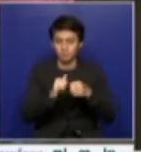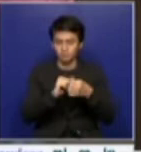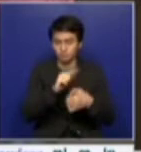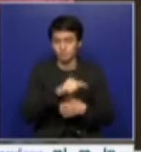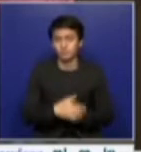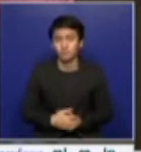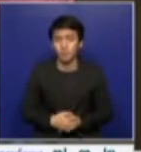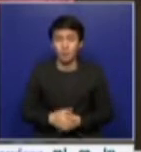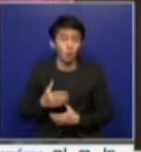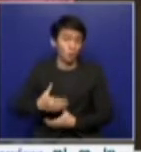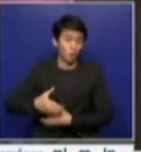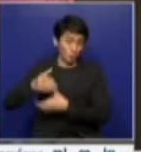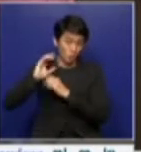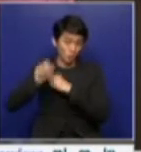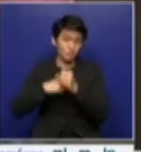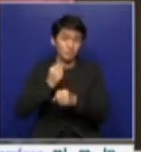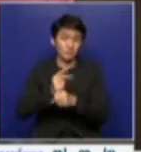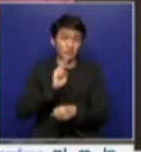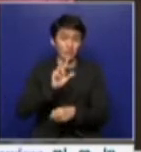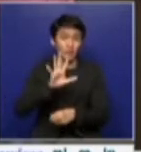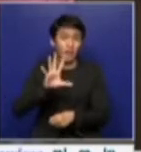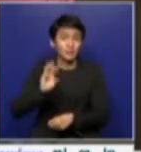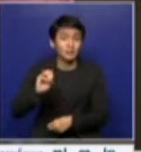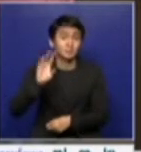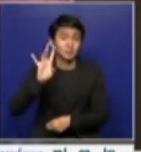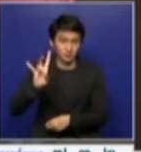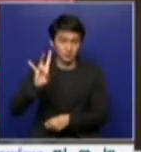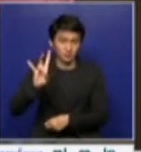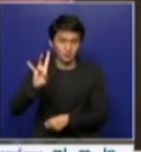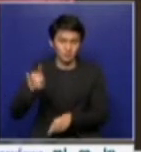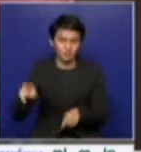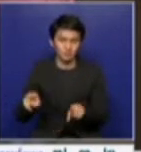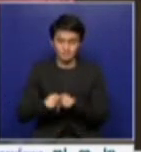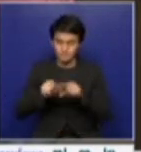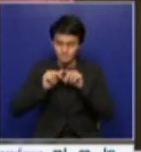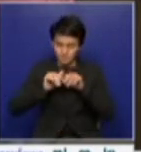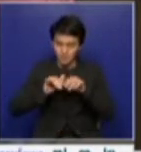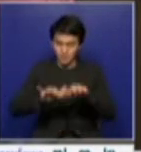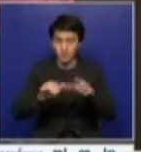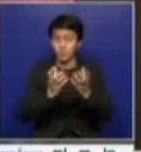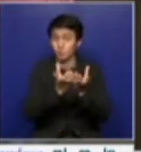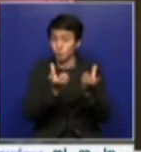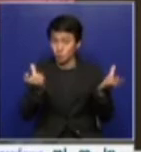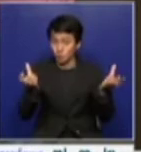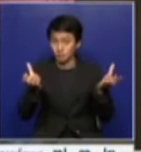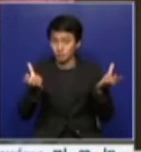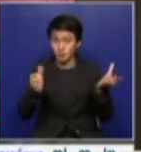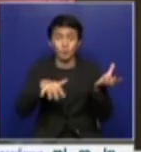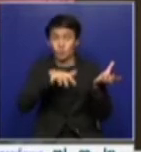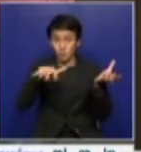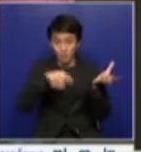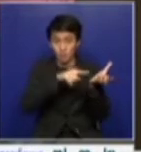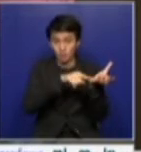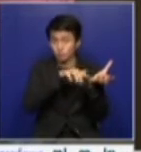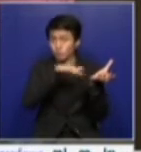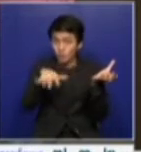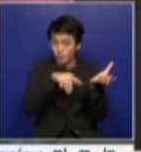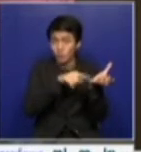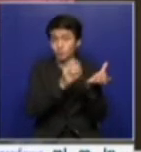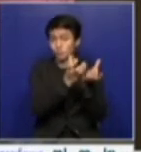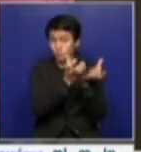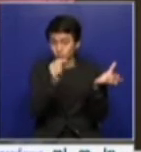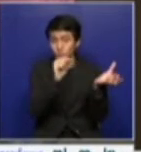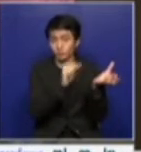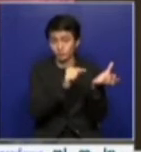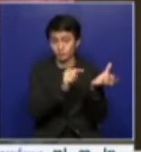การรัฐประหารปี 2557มีการประกาศใช้รัฐธรรมนูญฉบับชั่วคราวค่ะนายก